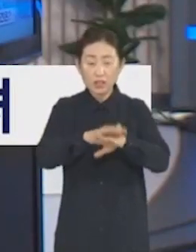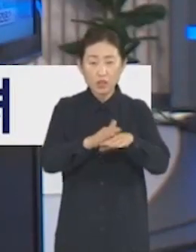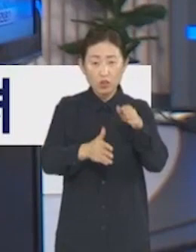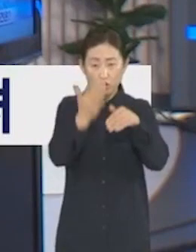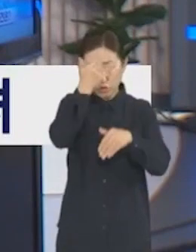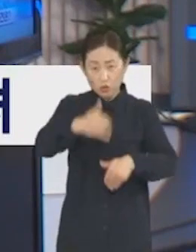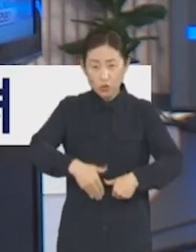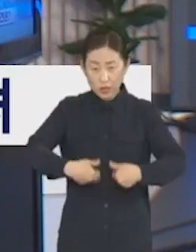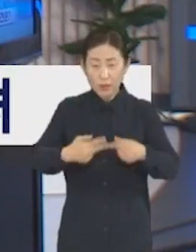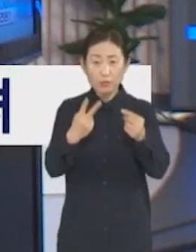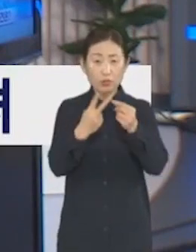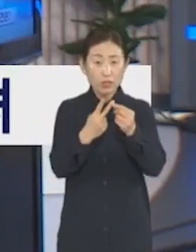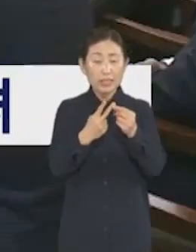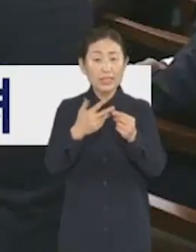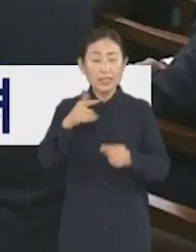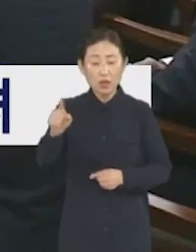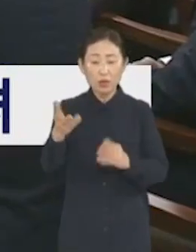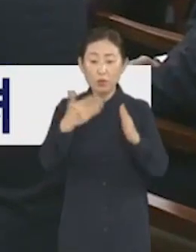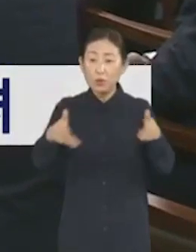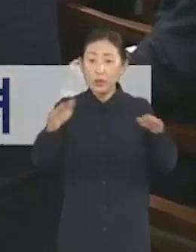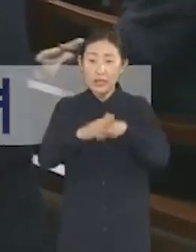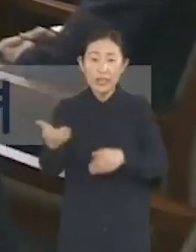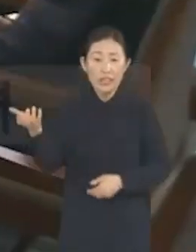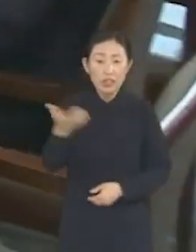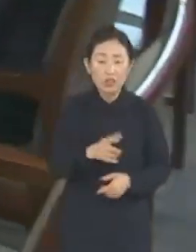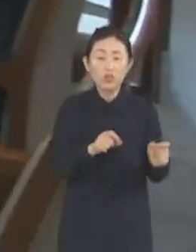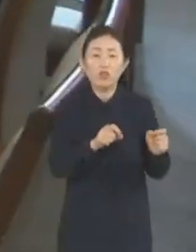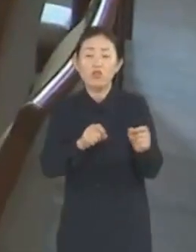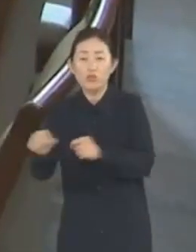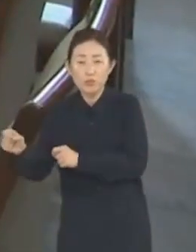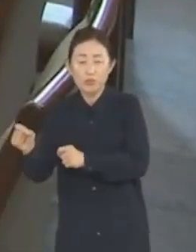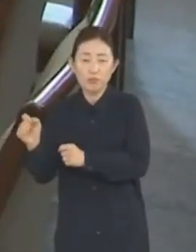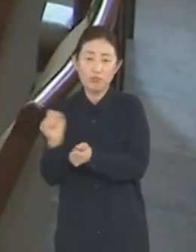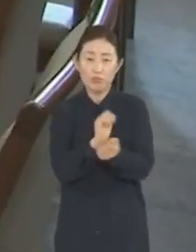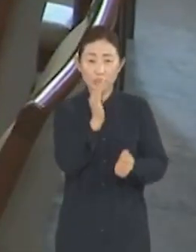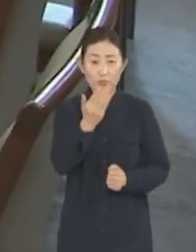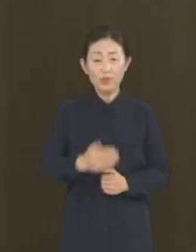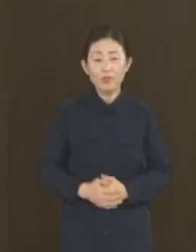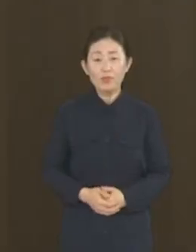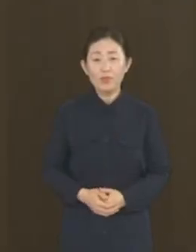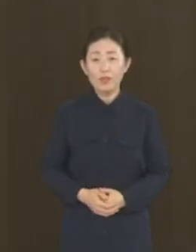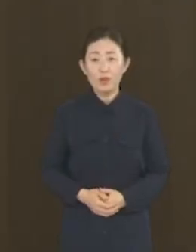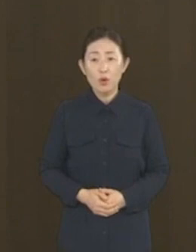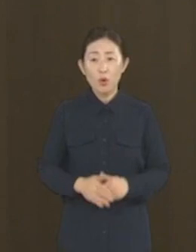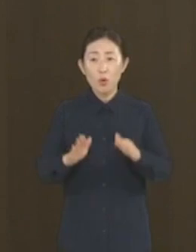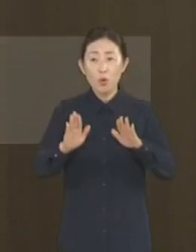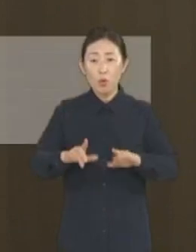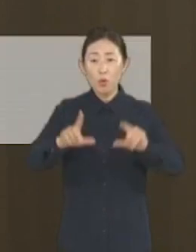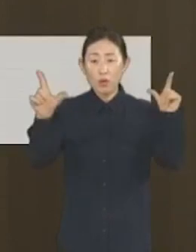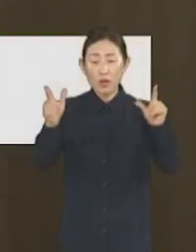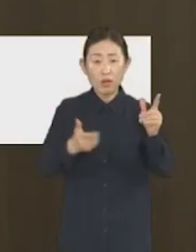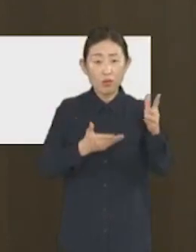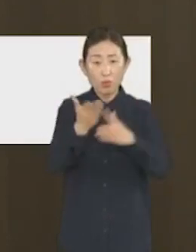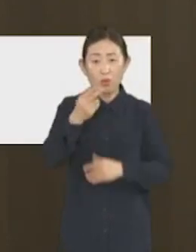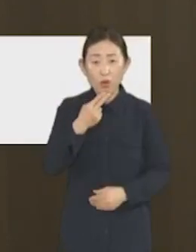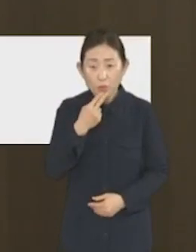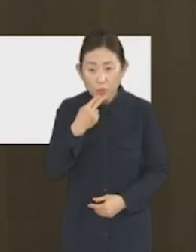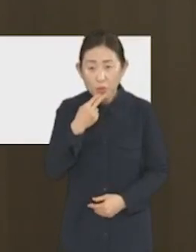혁신도시 등 2차 공공기관 이전 등도 덩달아 미뤄질 수밖에 없습니다. 만약에 금년이 통과되지